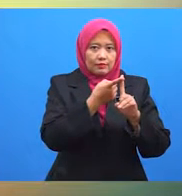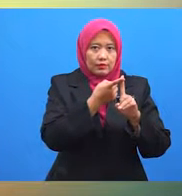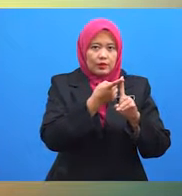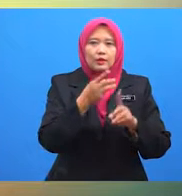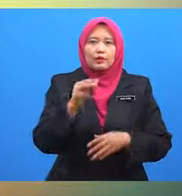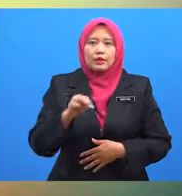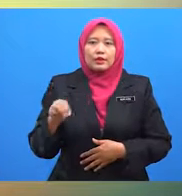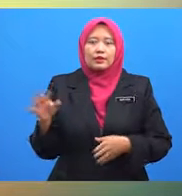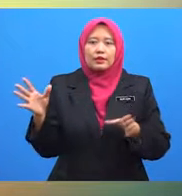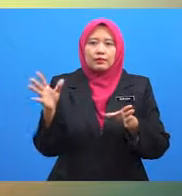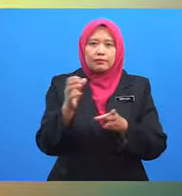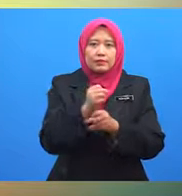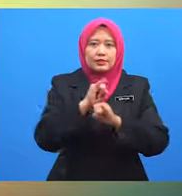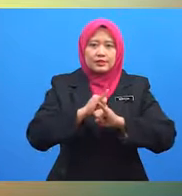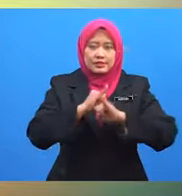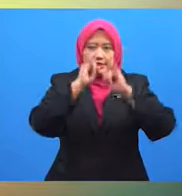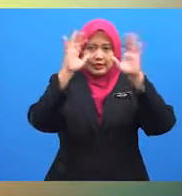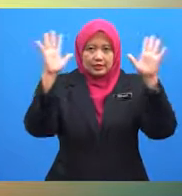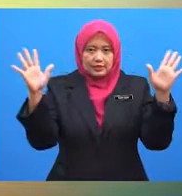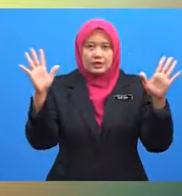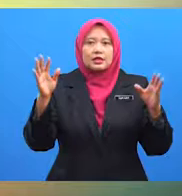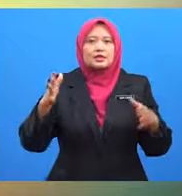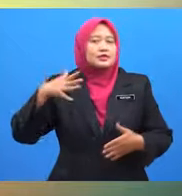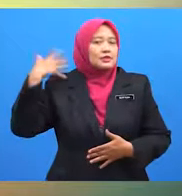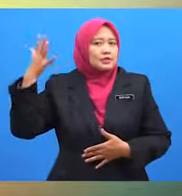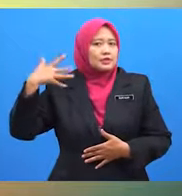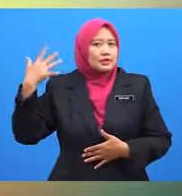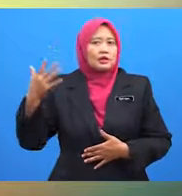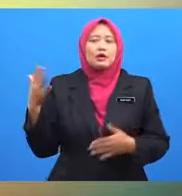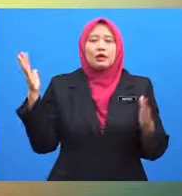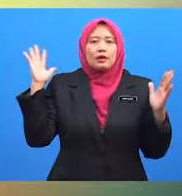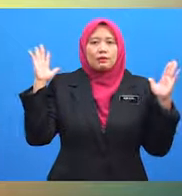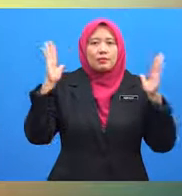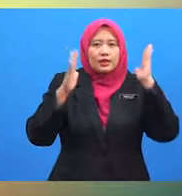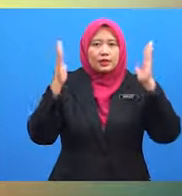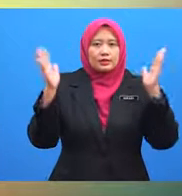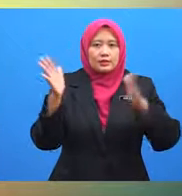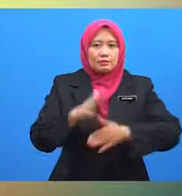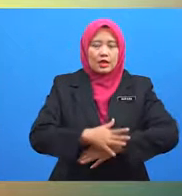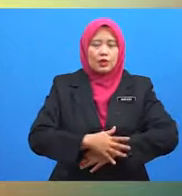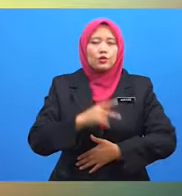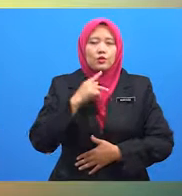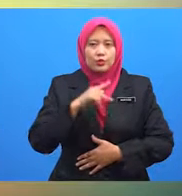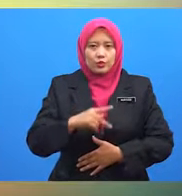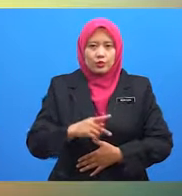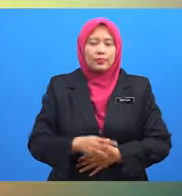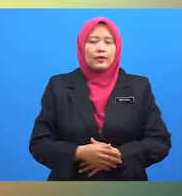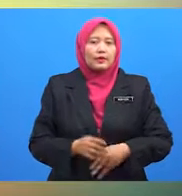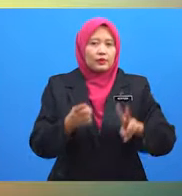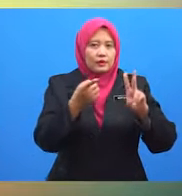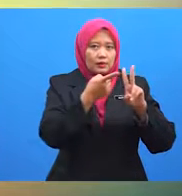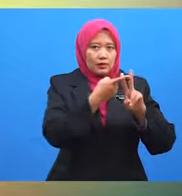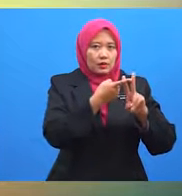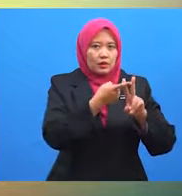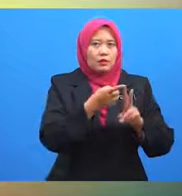dapat menjelaskan sejarah Bahasa Melayu Kuno. Objektif kedua, pelajar dapat mengenal